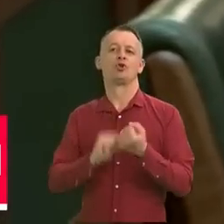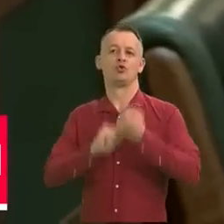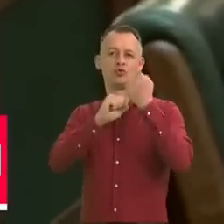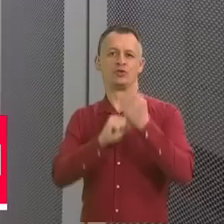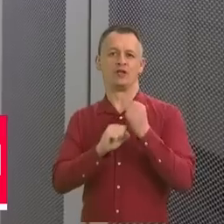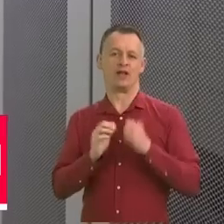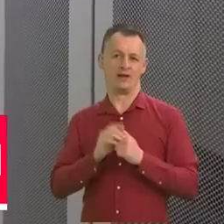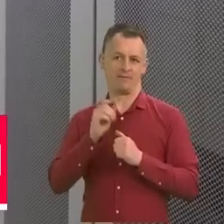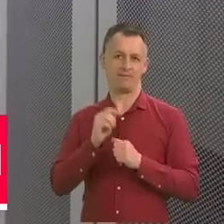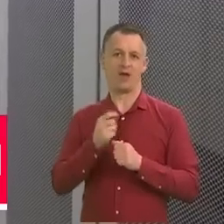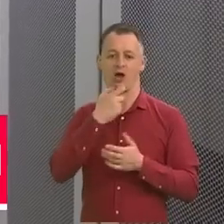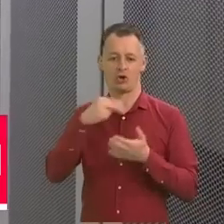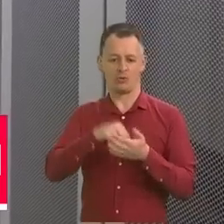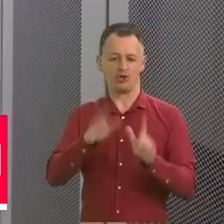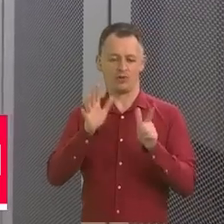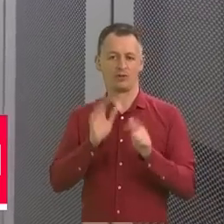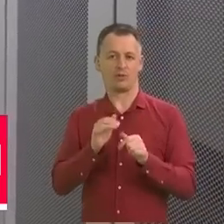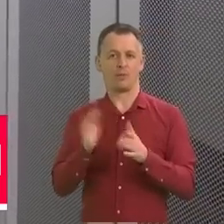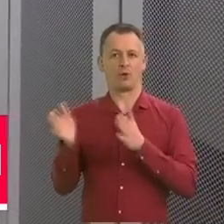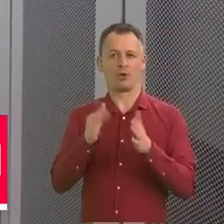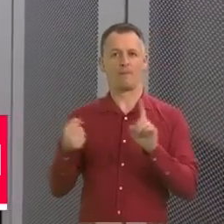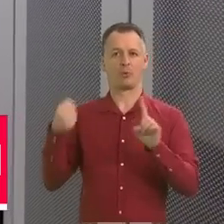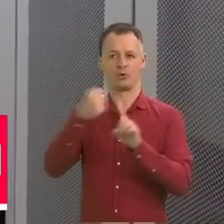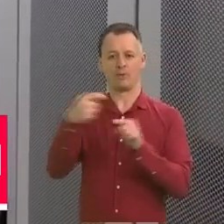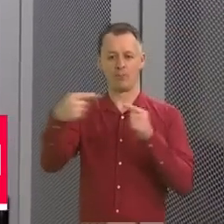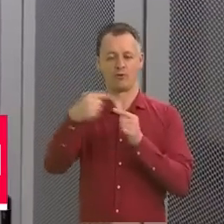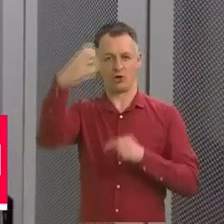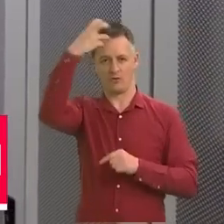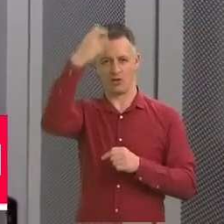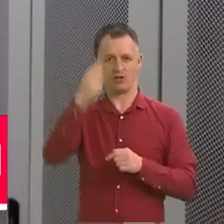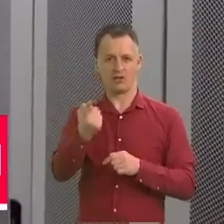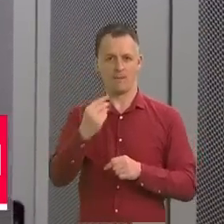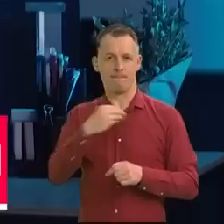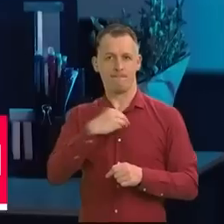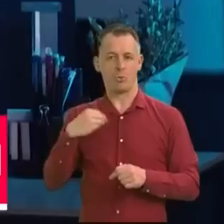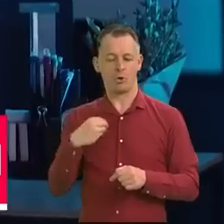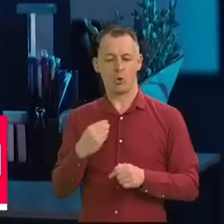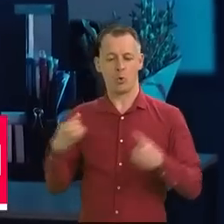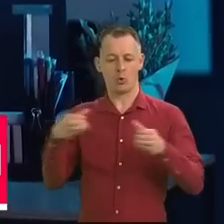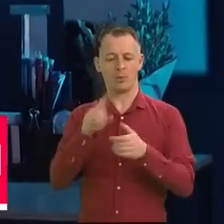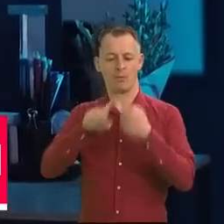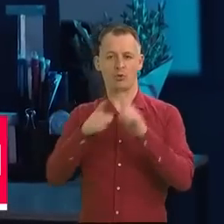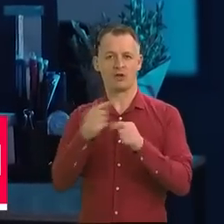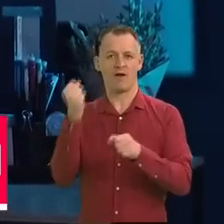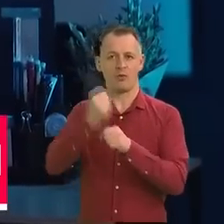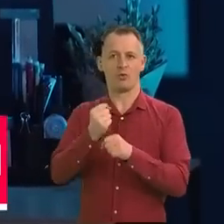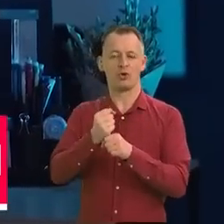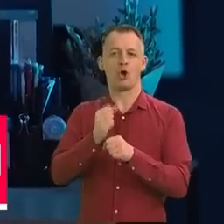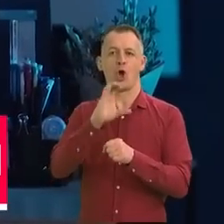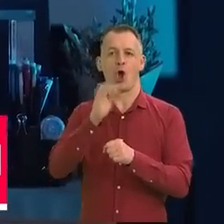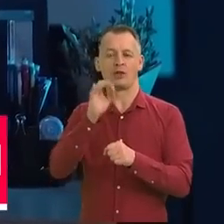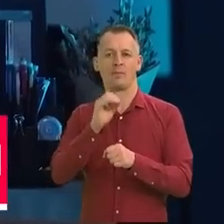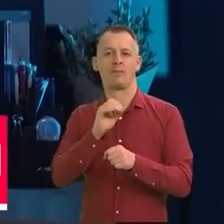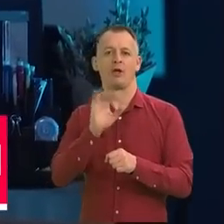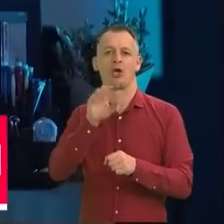De asemenea, în 2017, în perioada unor proteste antiguvernamentale din Polonia, un grup de politicieni ar fi creat un bot pe Twitter care lansa știri false legate